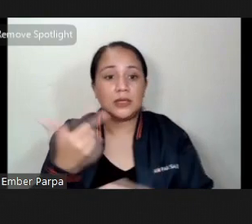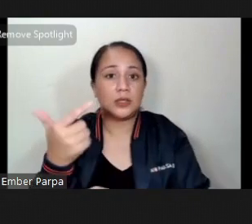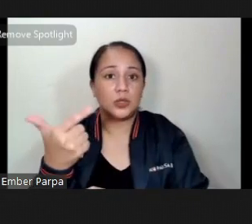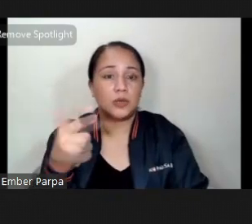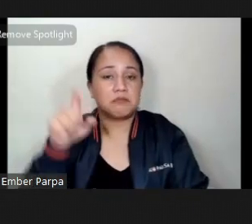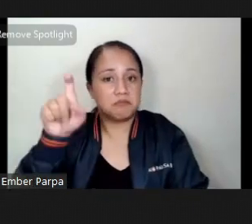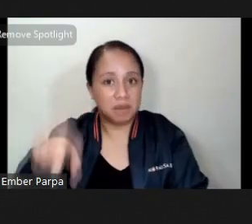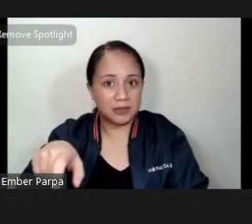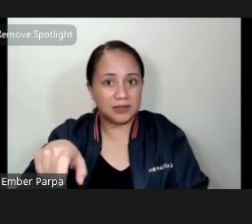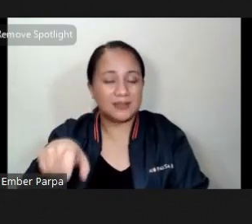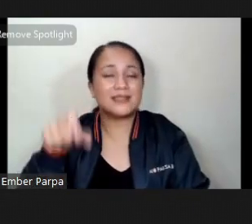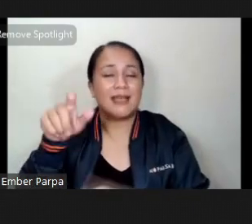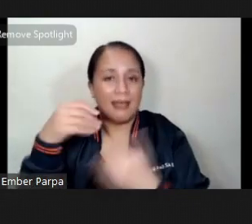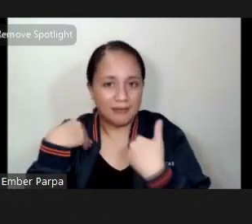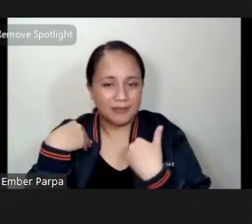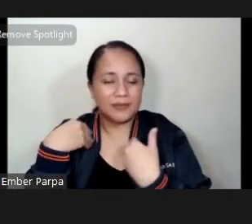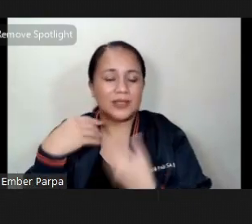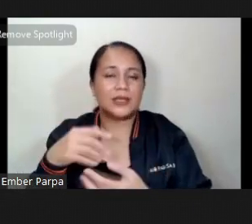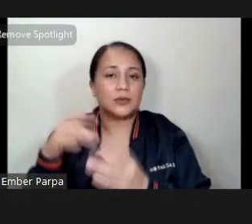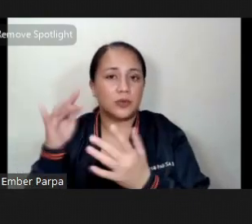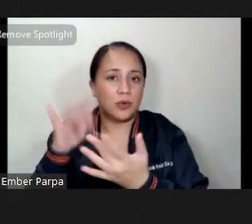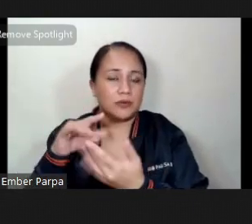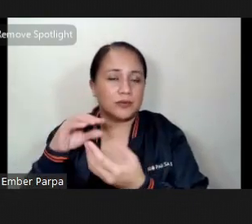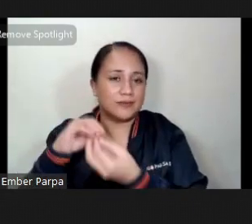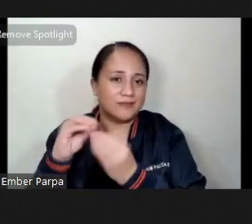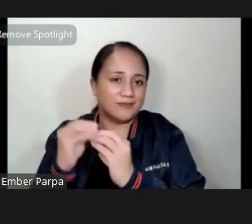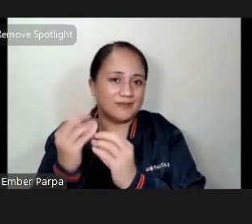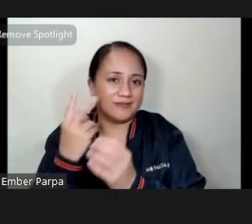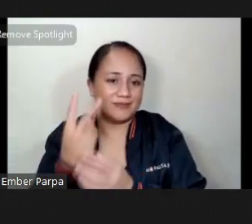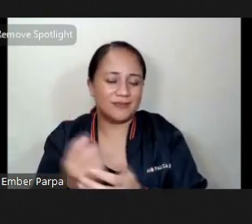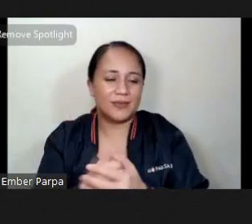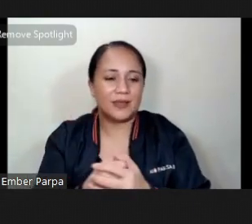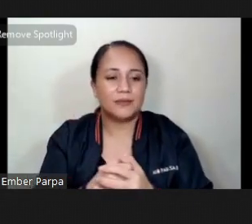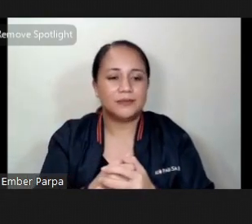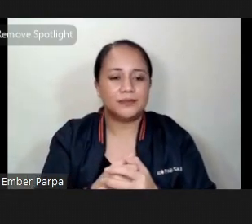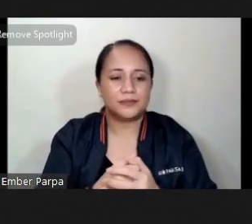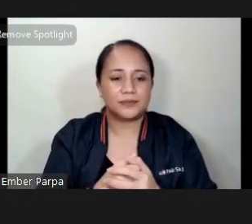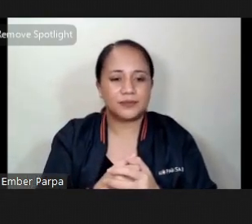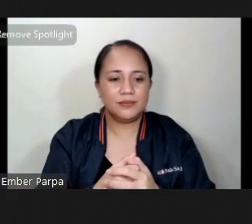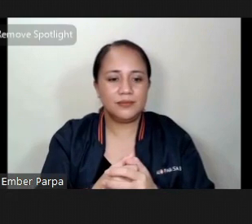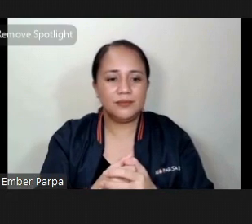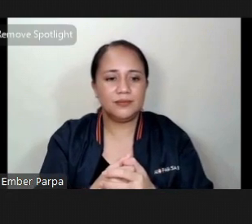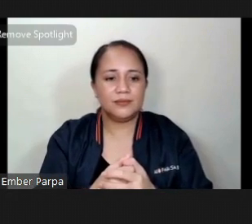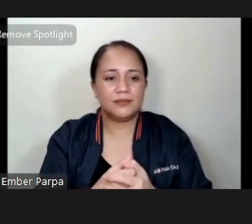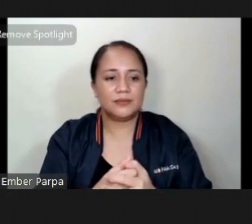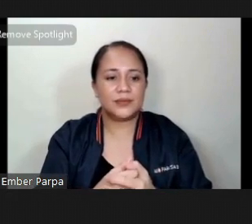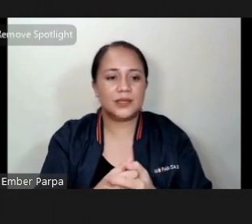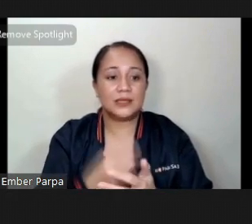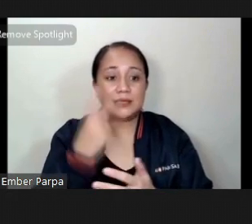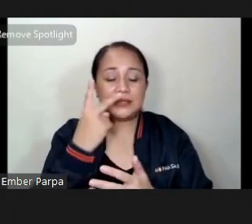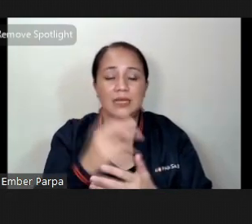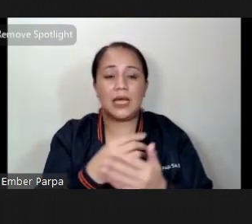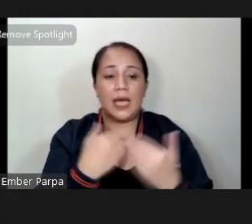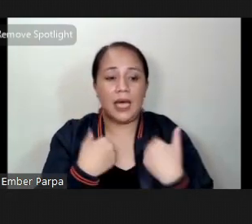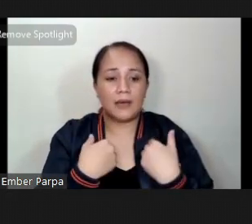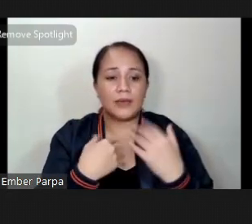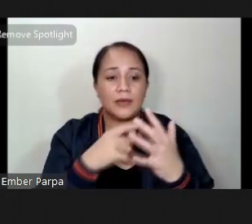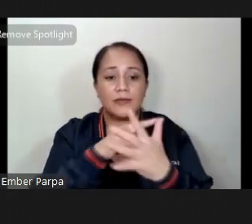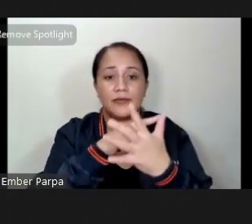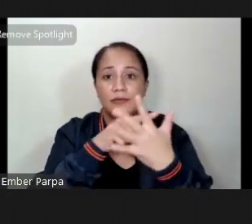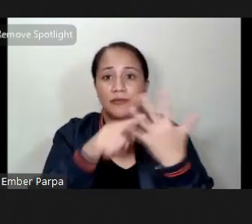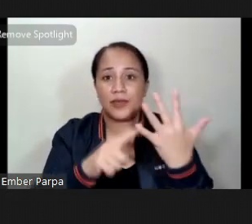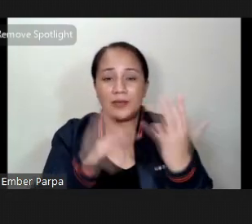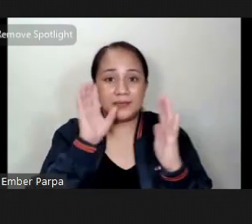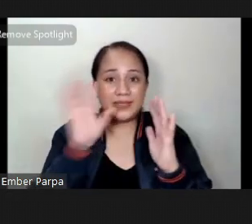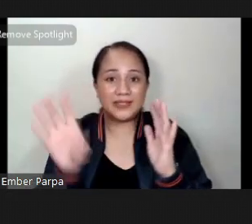na katangian na mayroon sa isang hotline. Next slide po. So nakikita natin, may 5 icons po